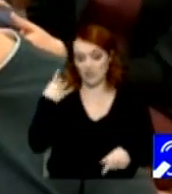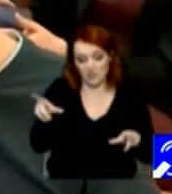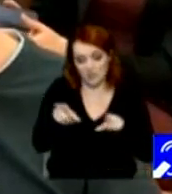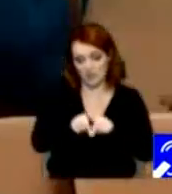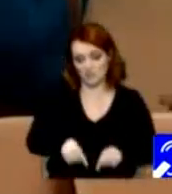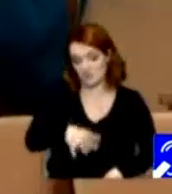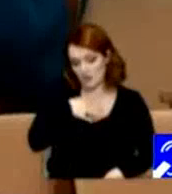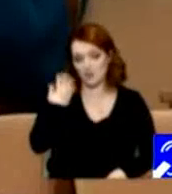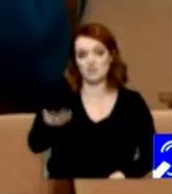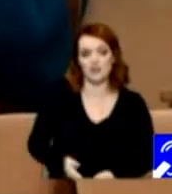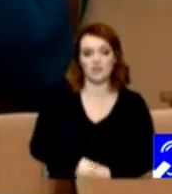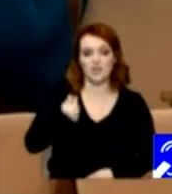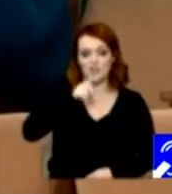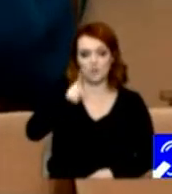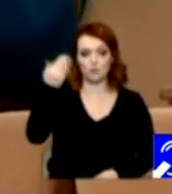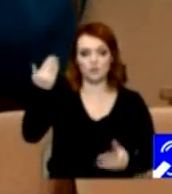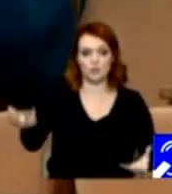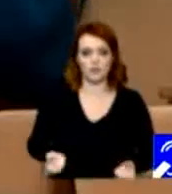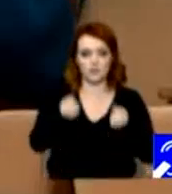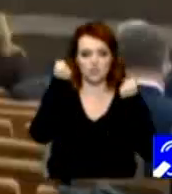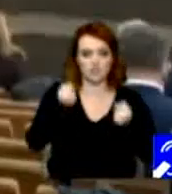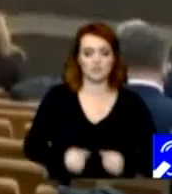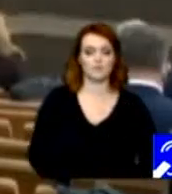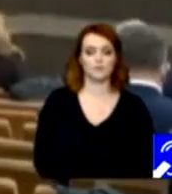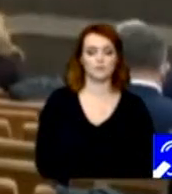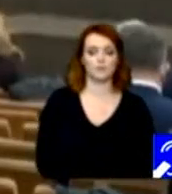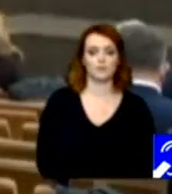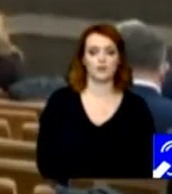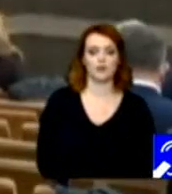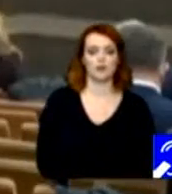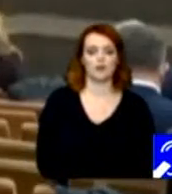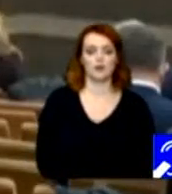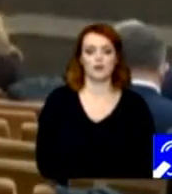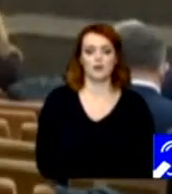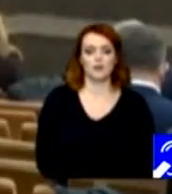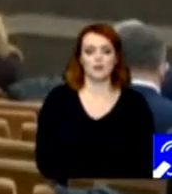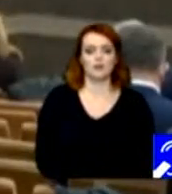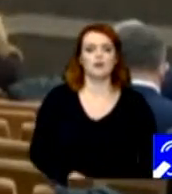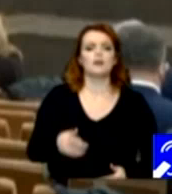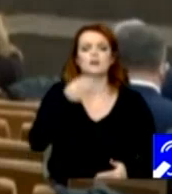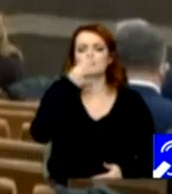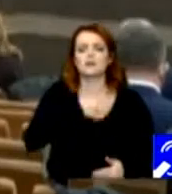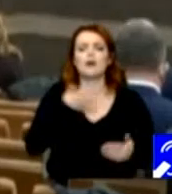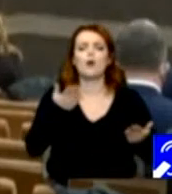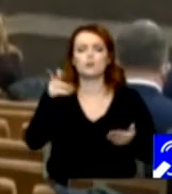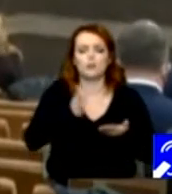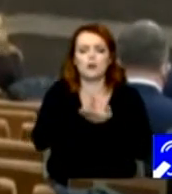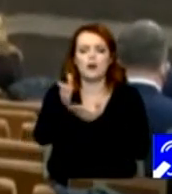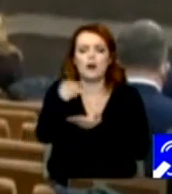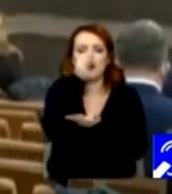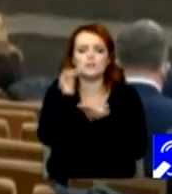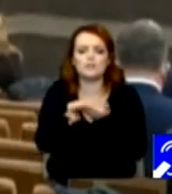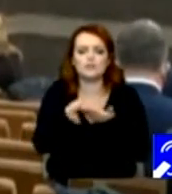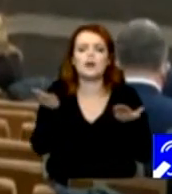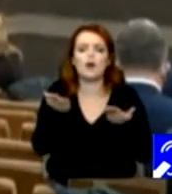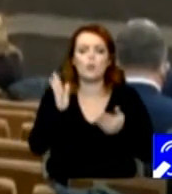la întrebări fostul ministru nu au oferit răspunsuri clar bine Brigitte Sfăt și duminică să răspund Păi asta